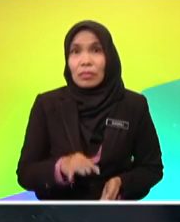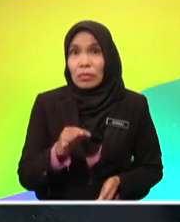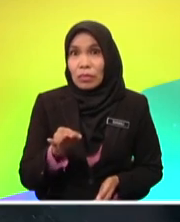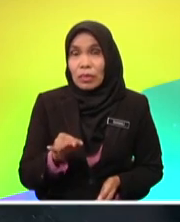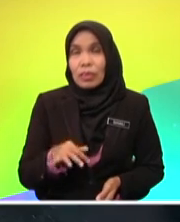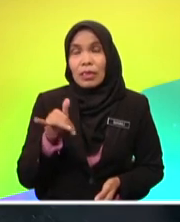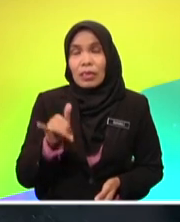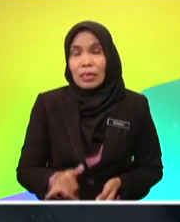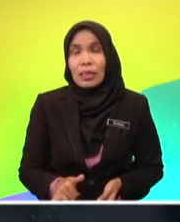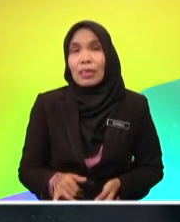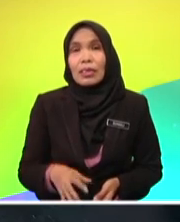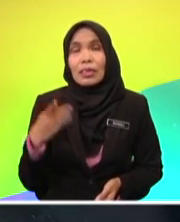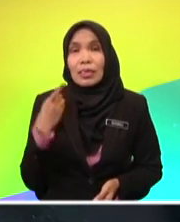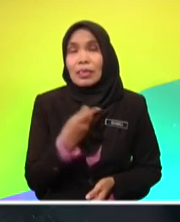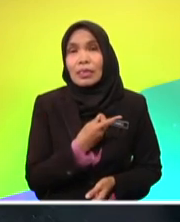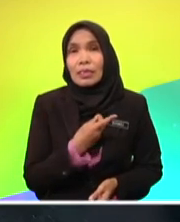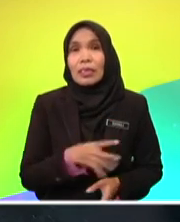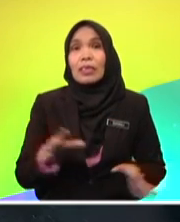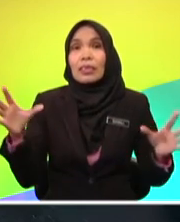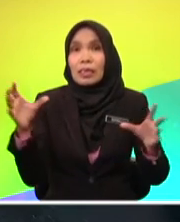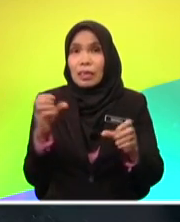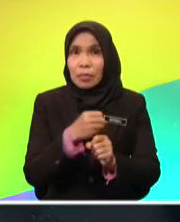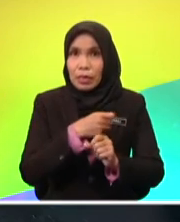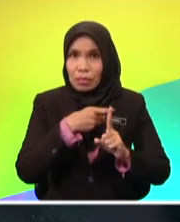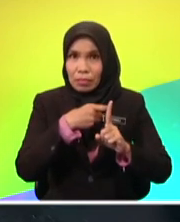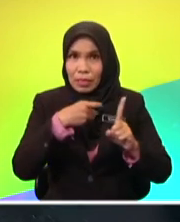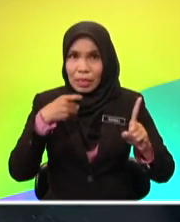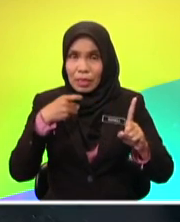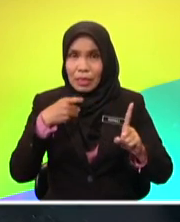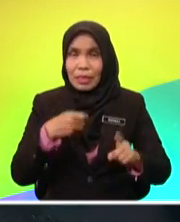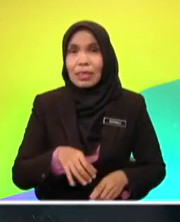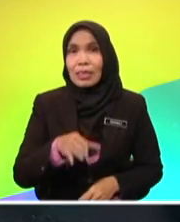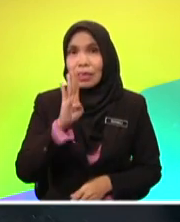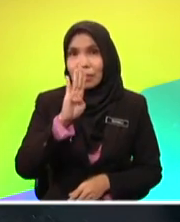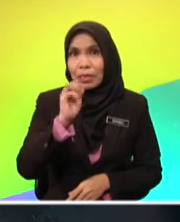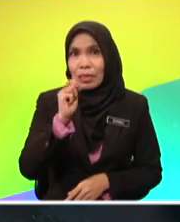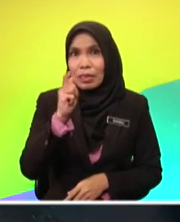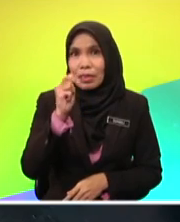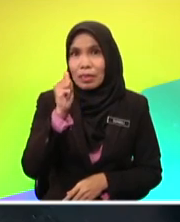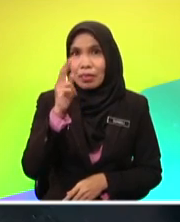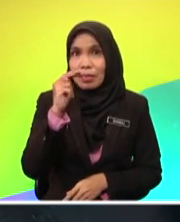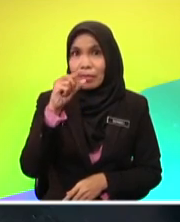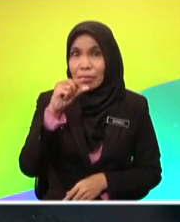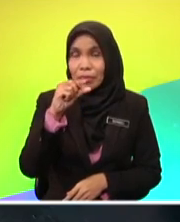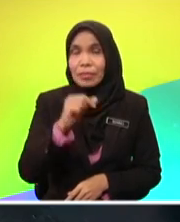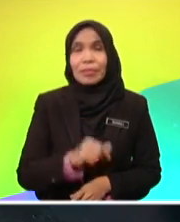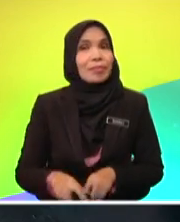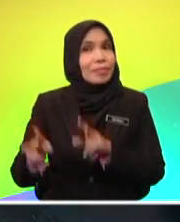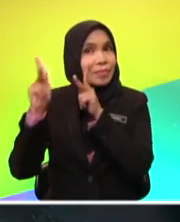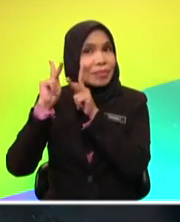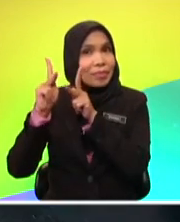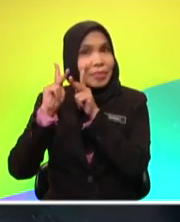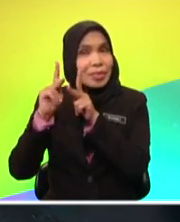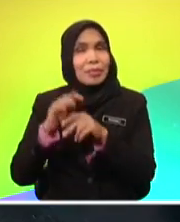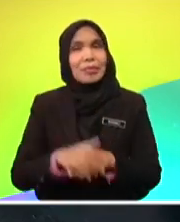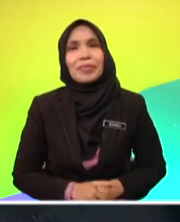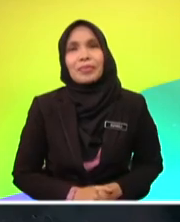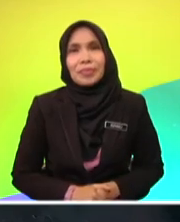pohon kelapa? Berdasarkan apa yang diterangkan oleh Cikgu Syairah tadi, batang